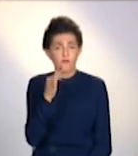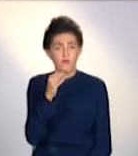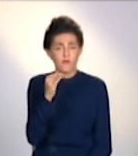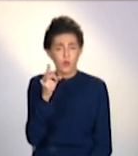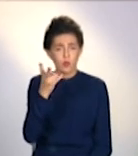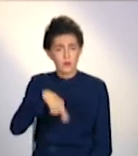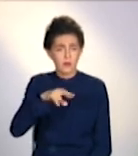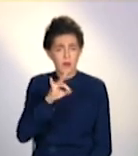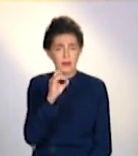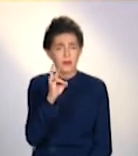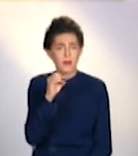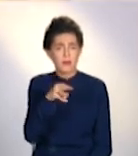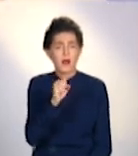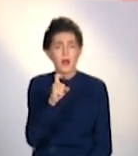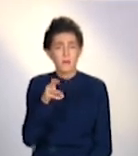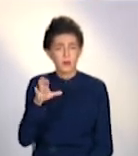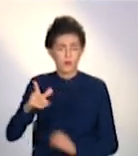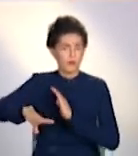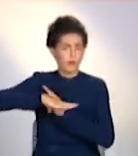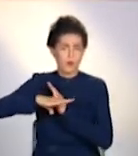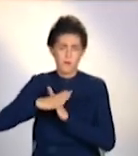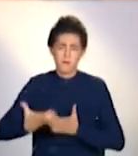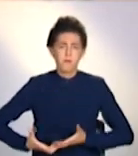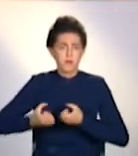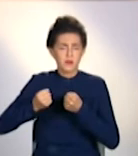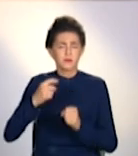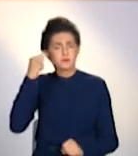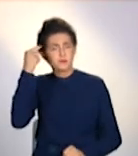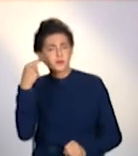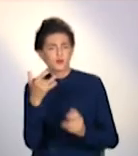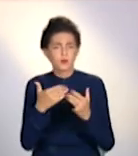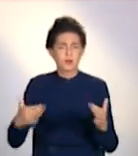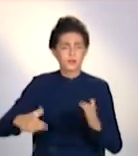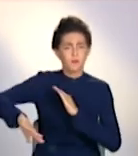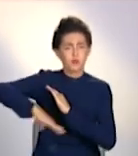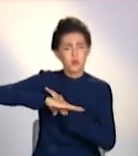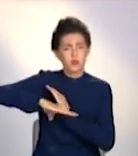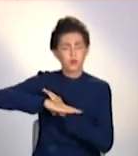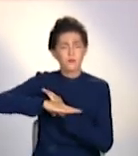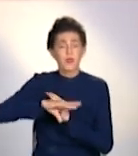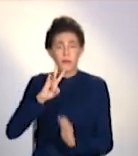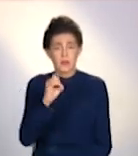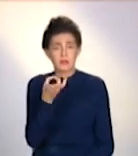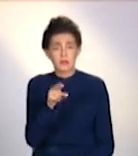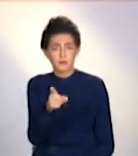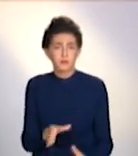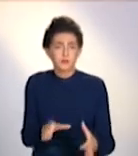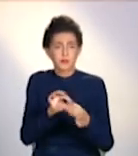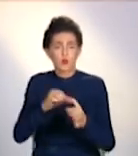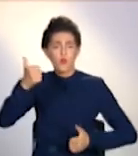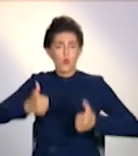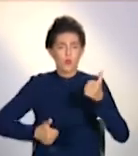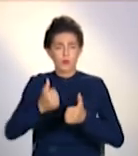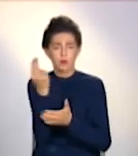Ахметова нам, звісно, в цьому дуже сильно допомог. Вони проходили психологічну допомогу. Настя долучилася до конкурсу малюнків